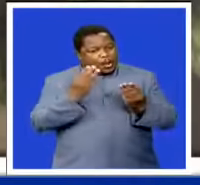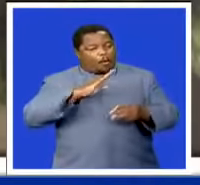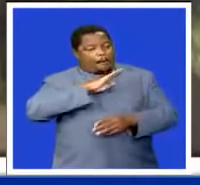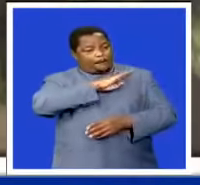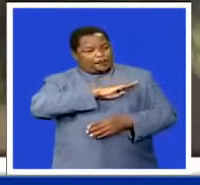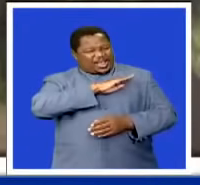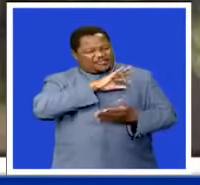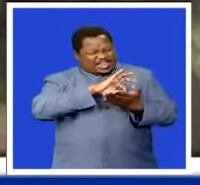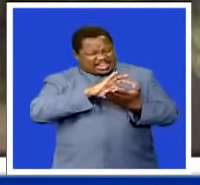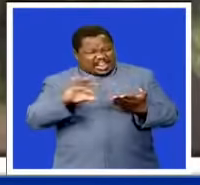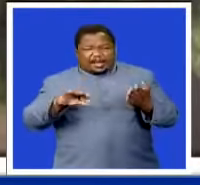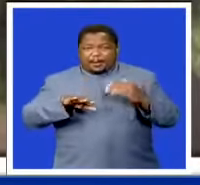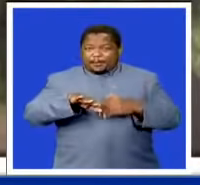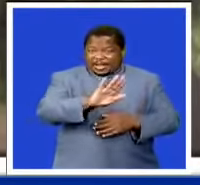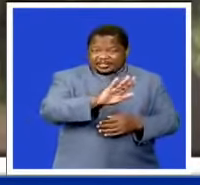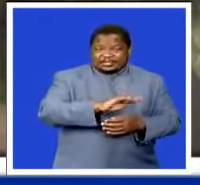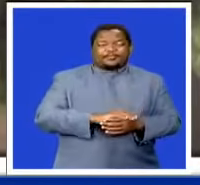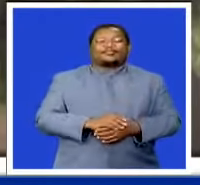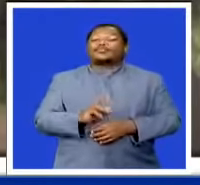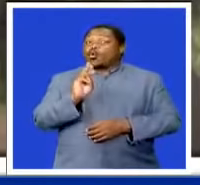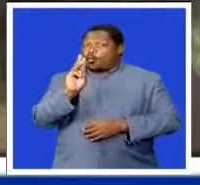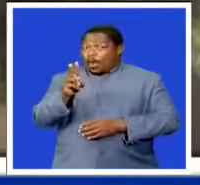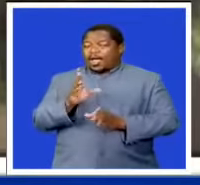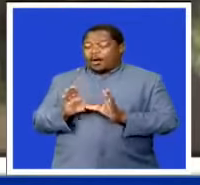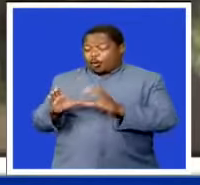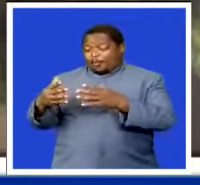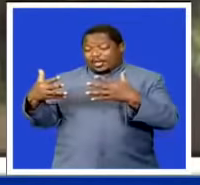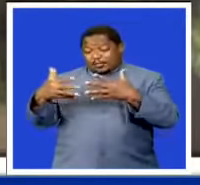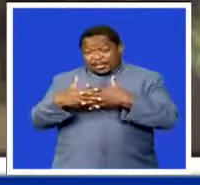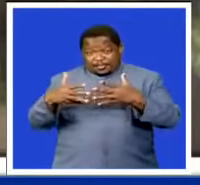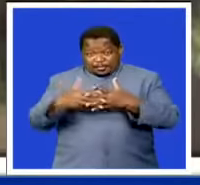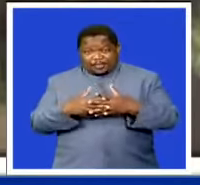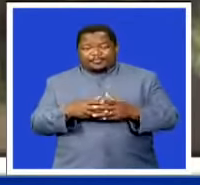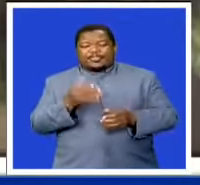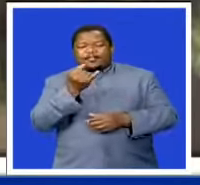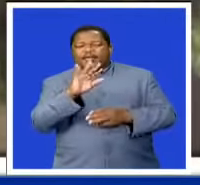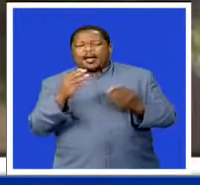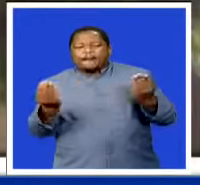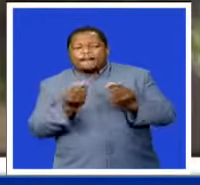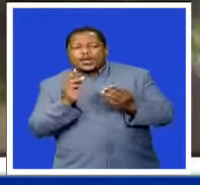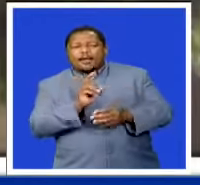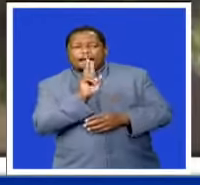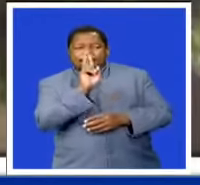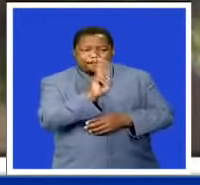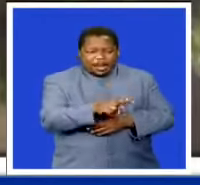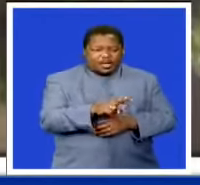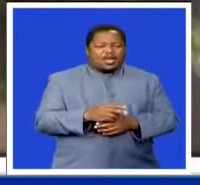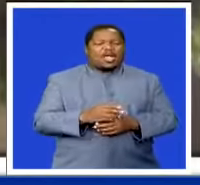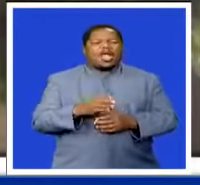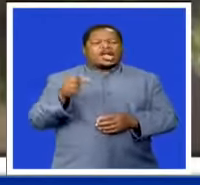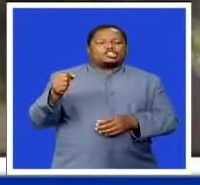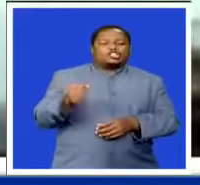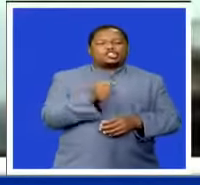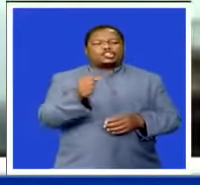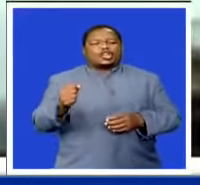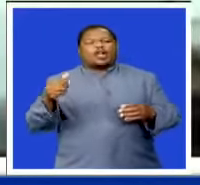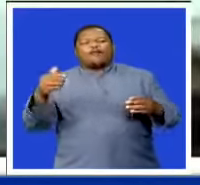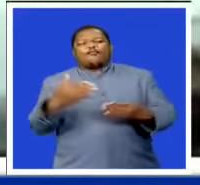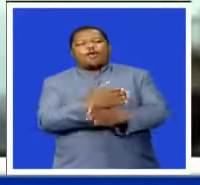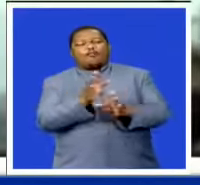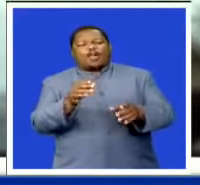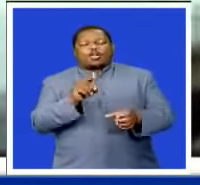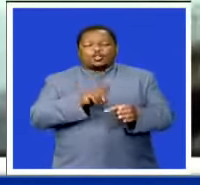singalingcolisi leli vele nkosi sakukhanya sohamba umnathe labume la ebugqweni ngiyacabanga sida kuthatha vele.